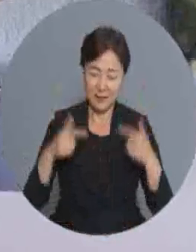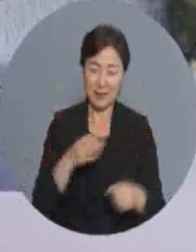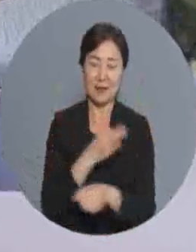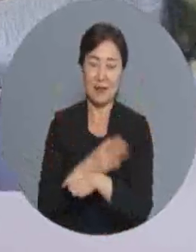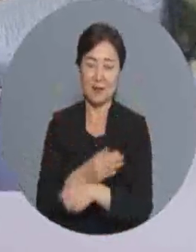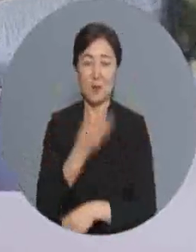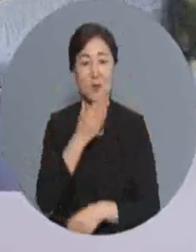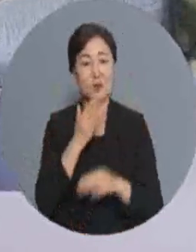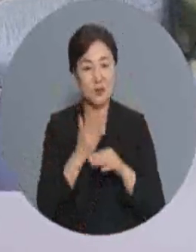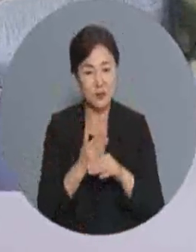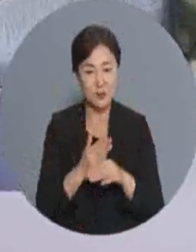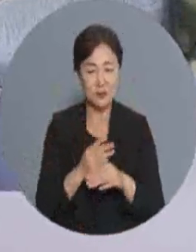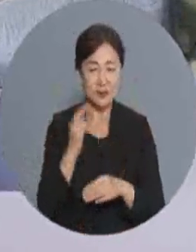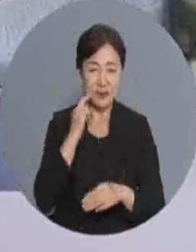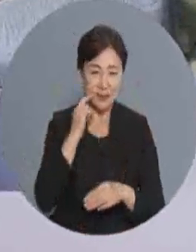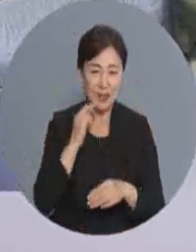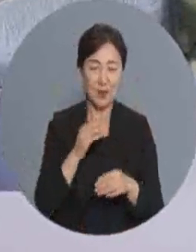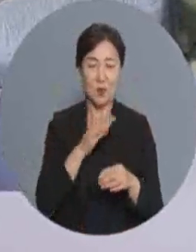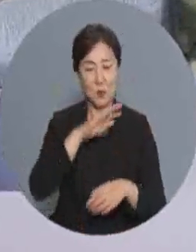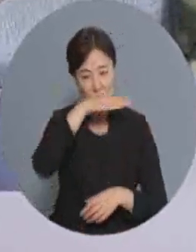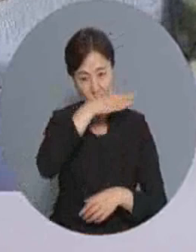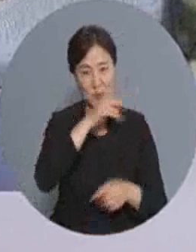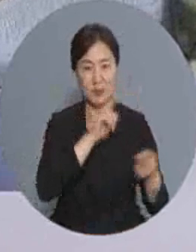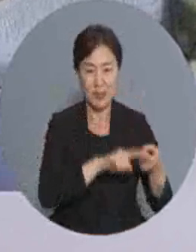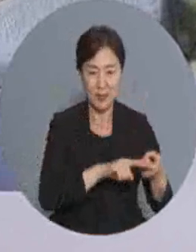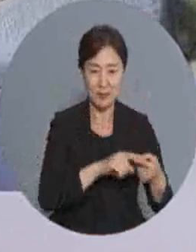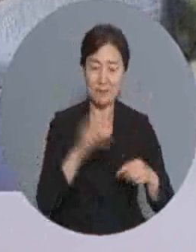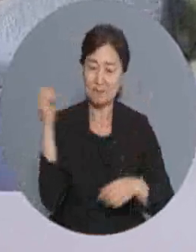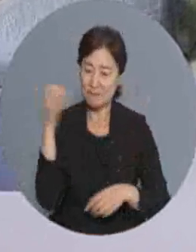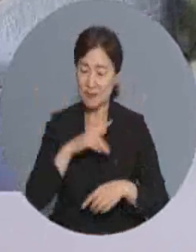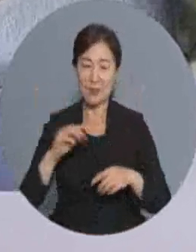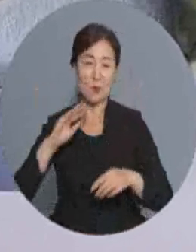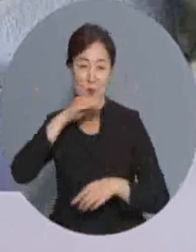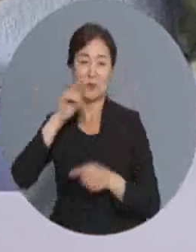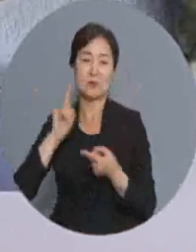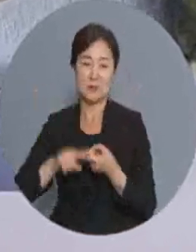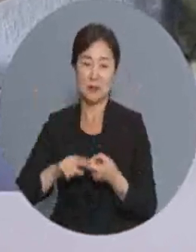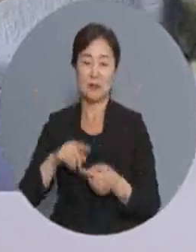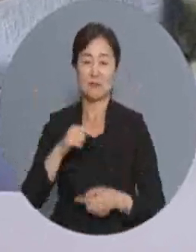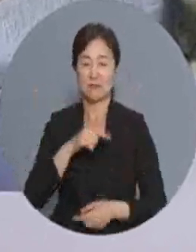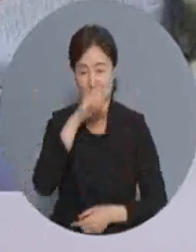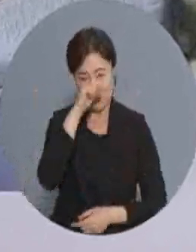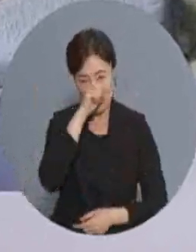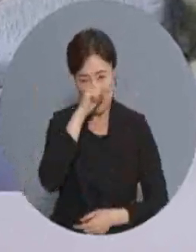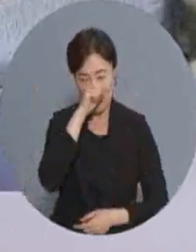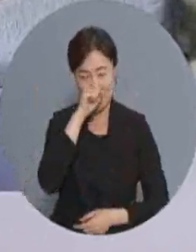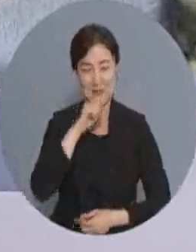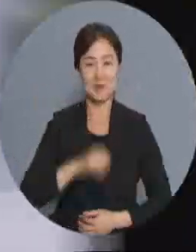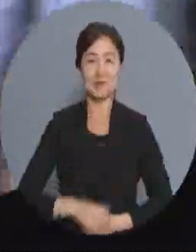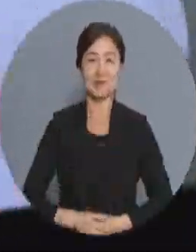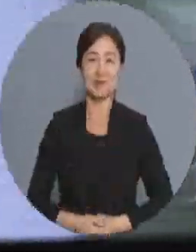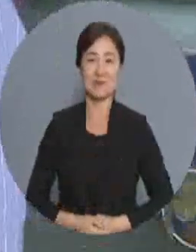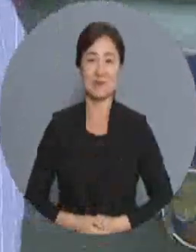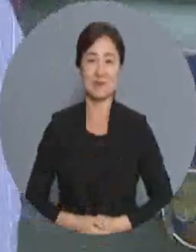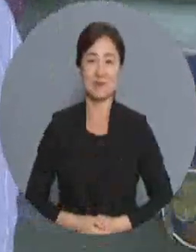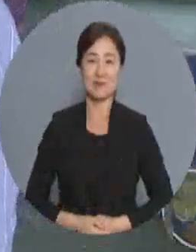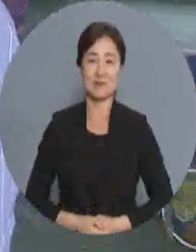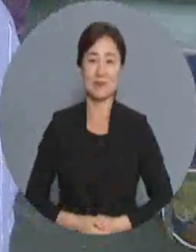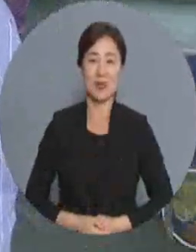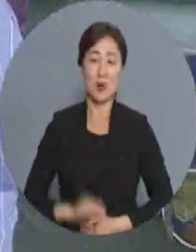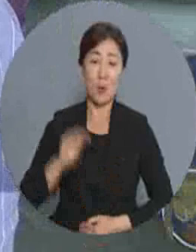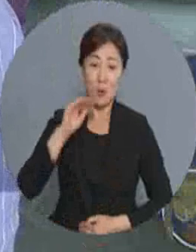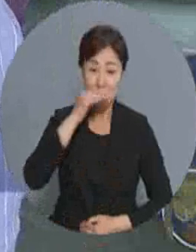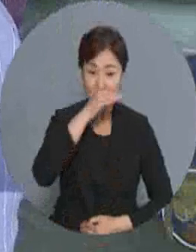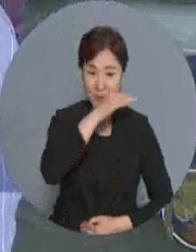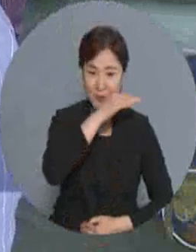있습니다. 찰옥수수는 찰옥수수대로, 그냥 옥수수는 그냥 옥수수대로 예, 좋아하고.